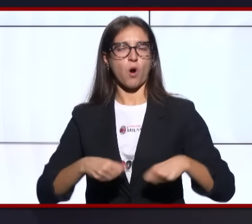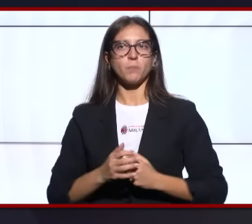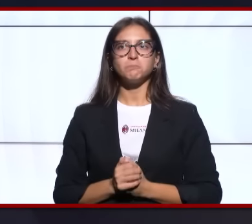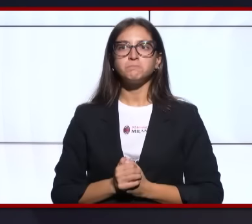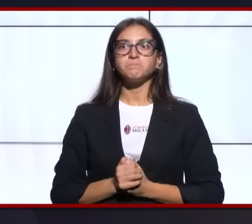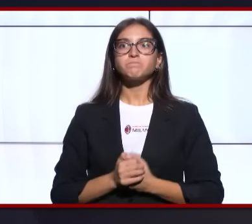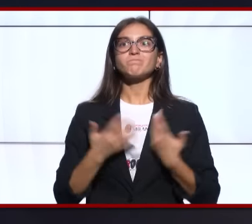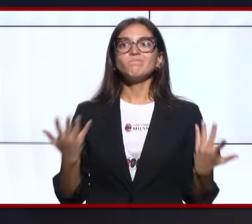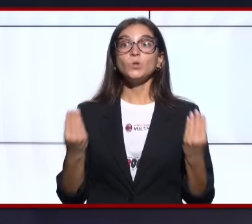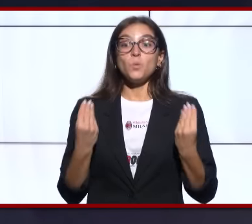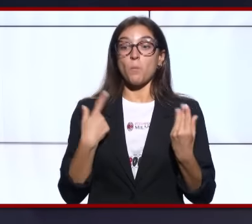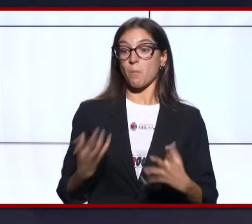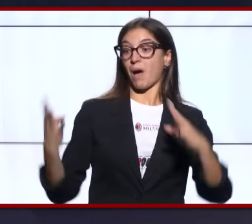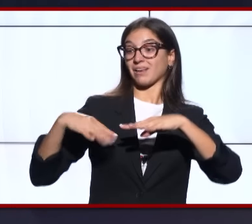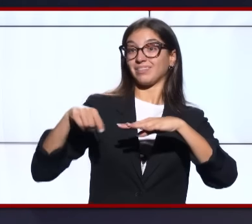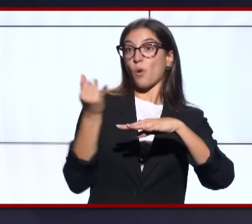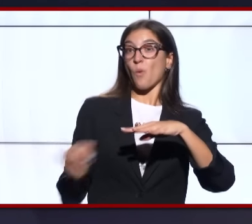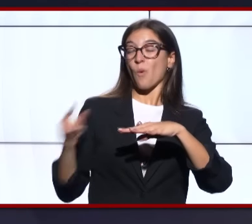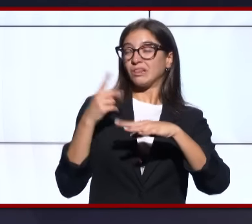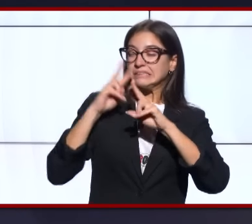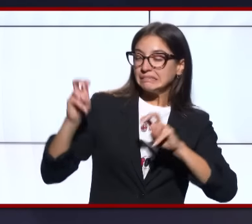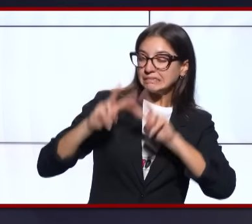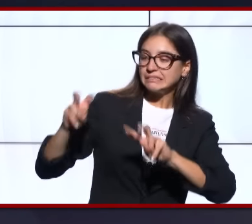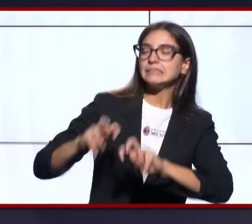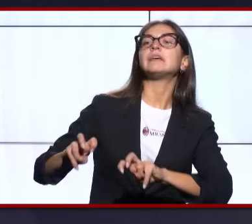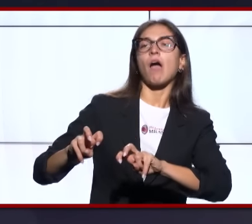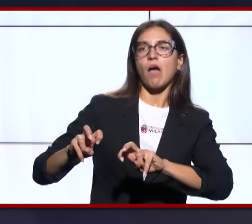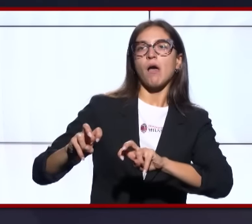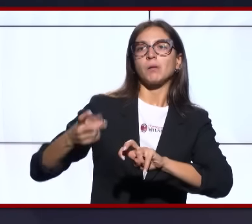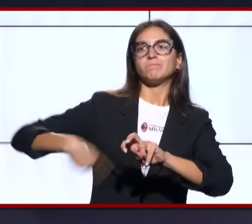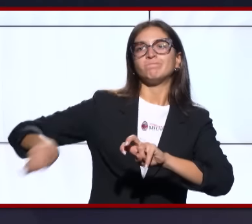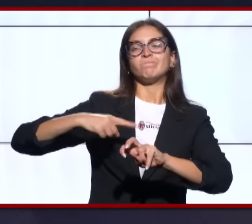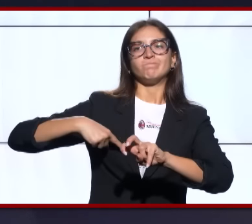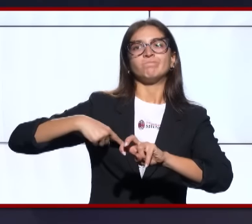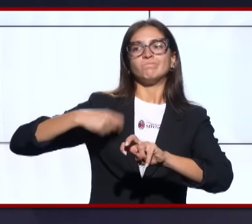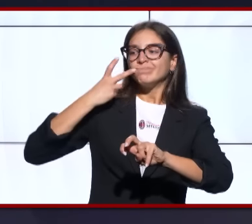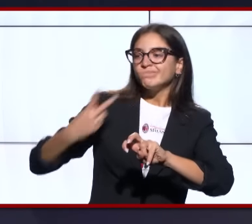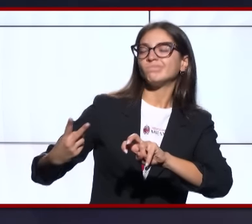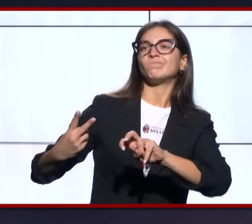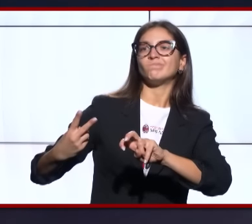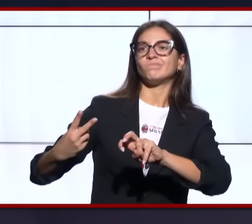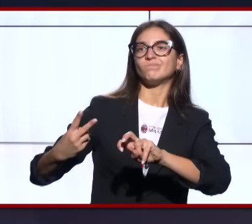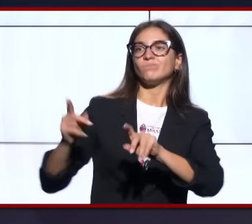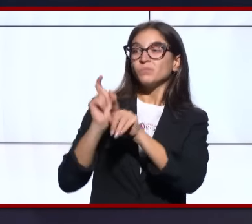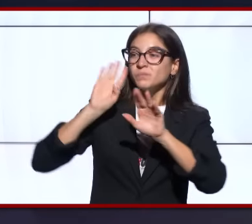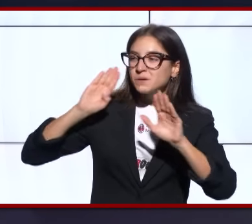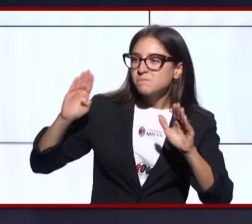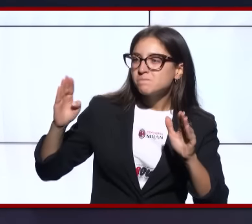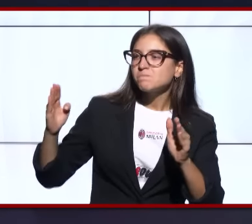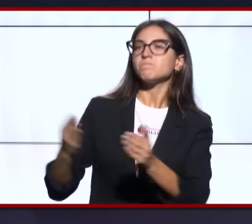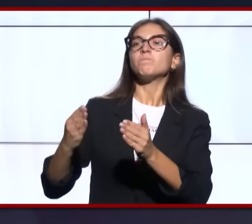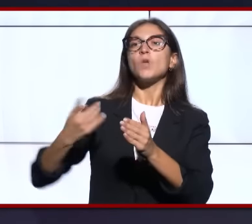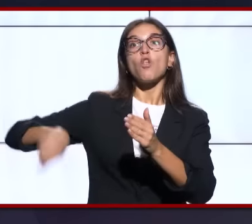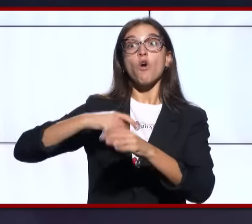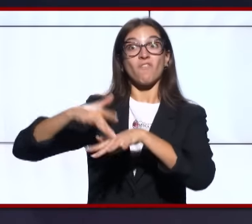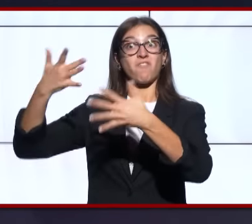quando analizziamo le ultima partita è sempre il nostro Focus vedere quello che noi abbiamo